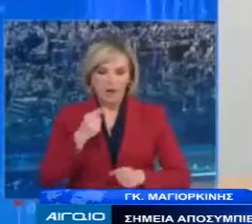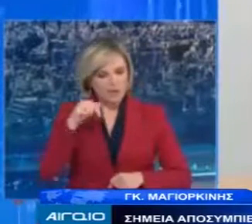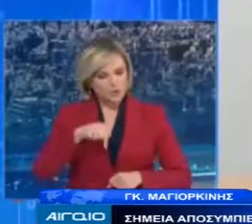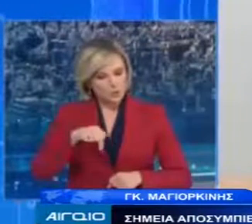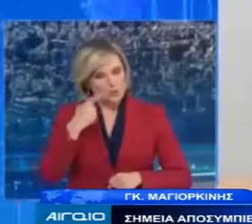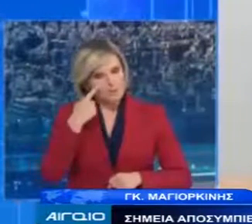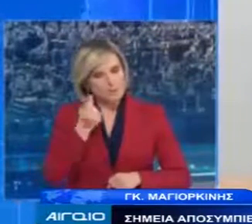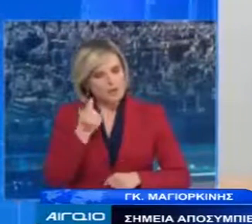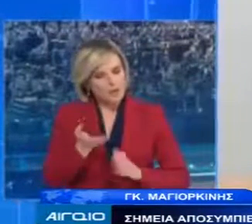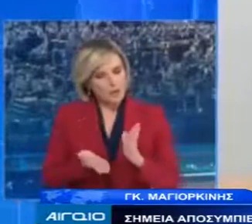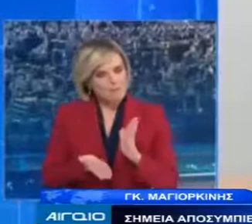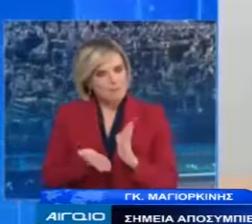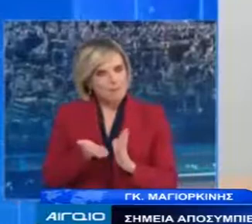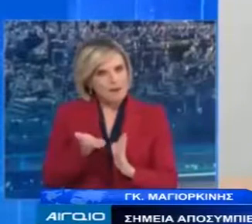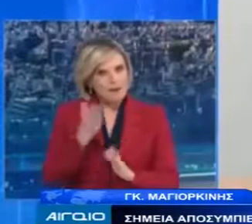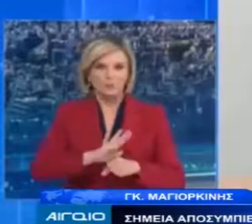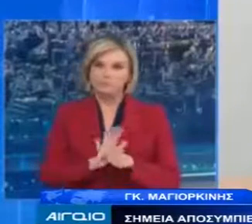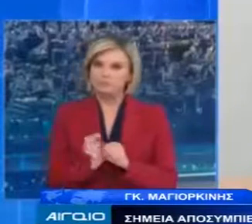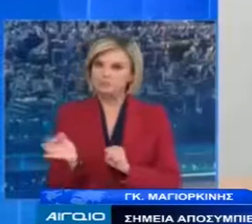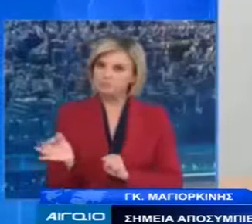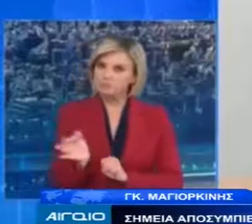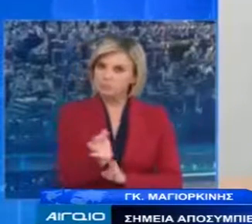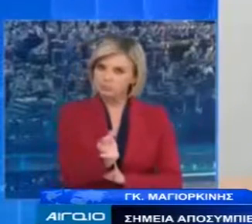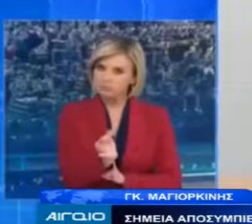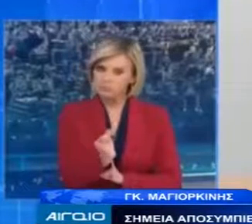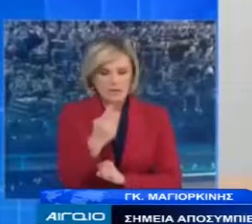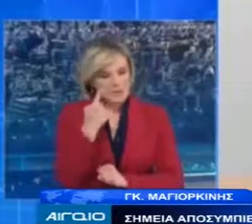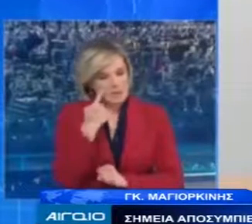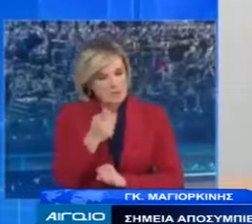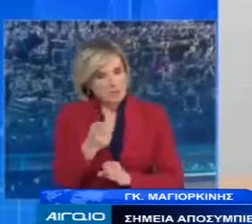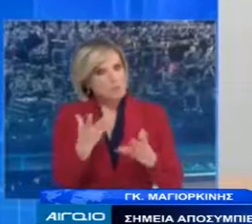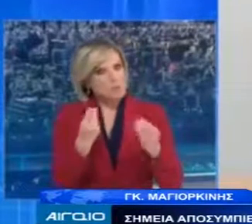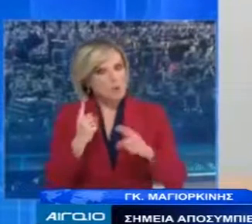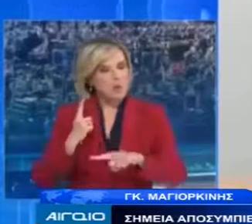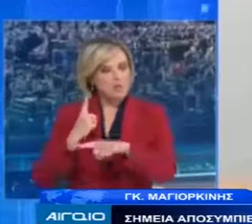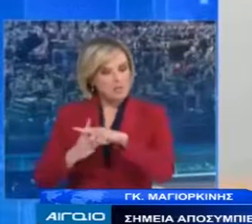διαγνώσεων. Ωστόσο, θα πρέπει να σημειωθεί ότι βλέποντας τον αριθμό των διαγνώσεων